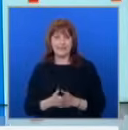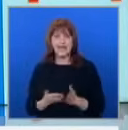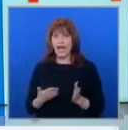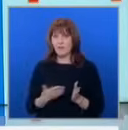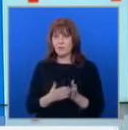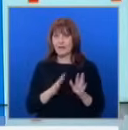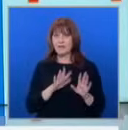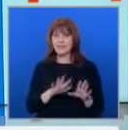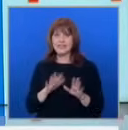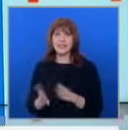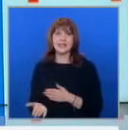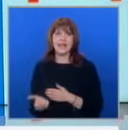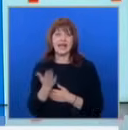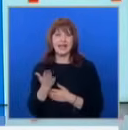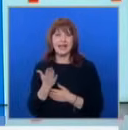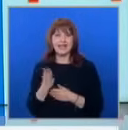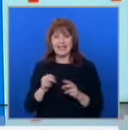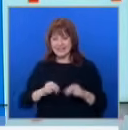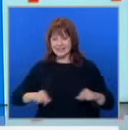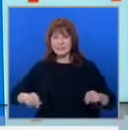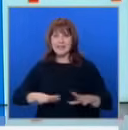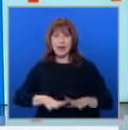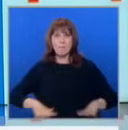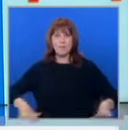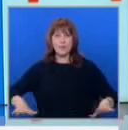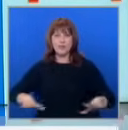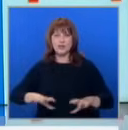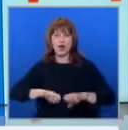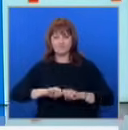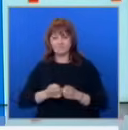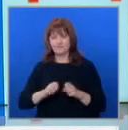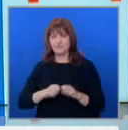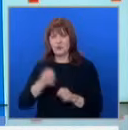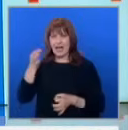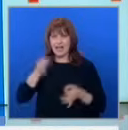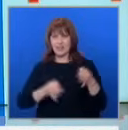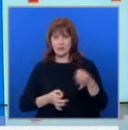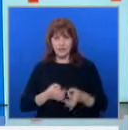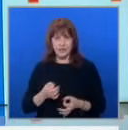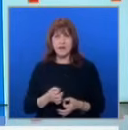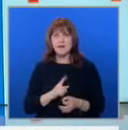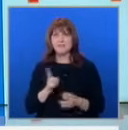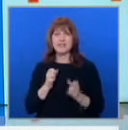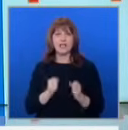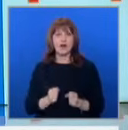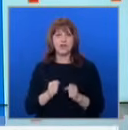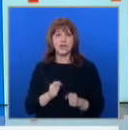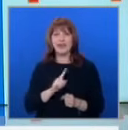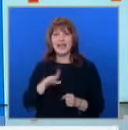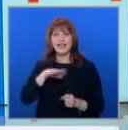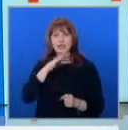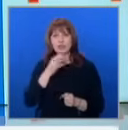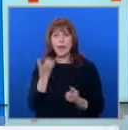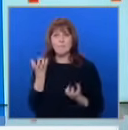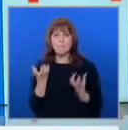Въпреки че десетки хиляди декари и земеделски площи бяха поразени от градушка в последните седмици, не се очаква недостиг на плодове